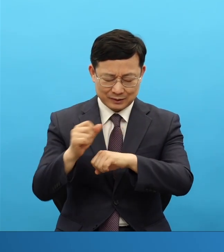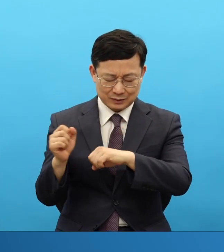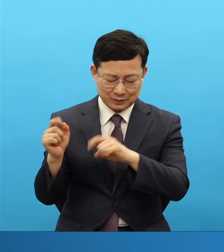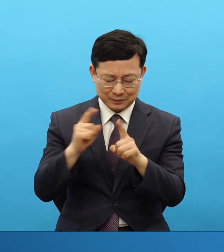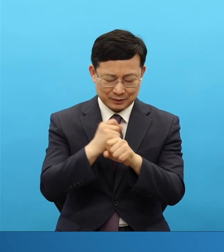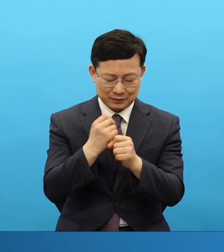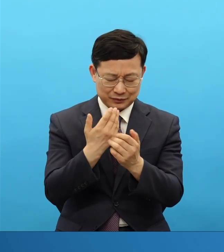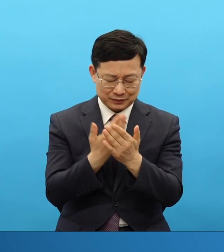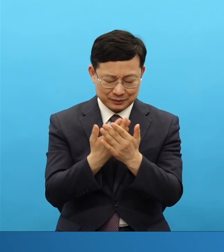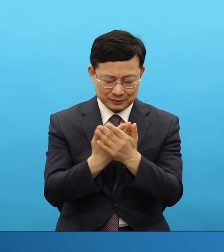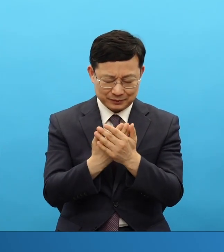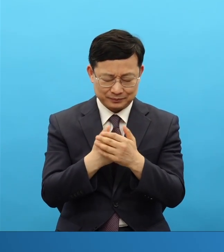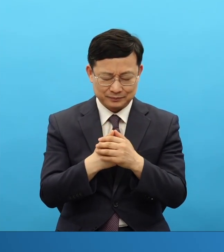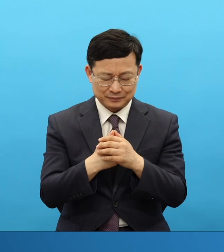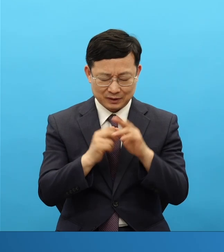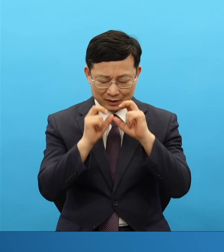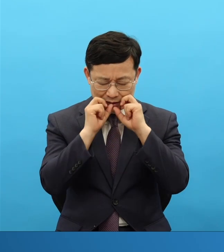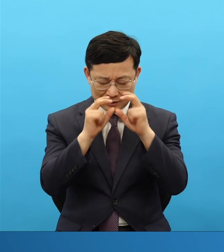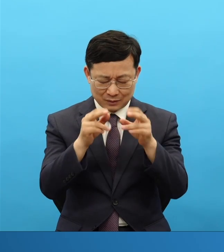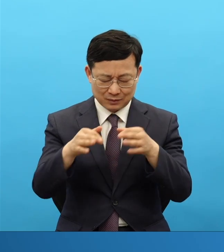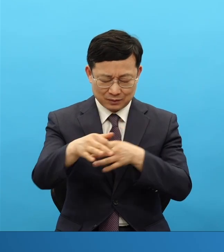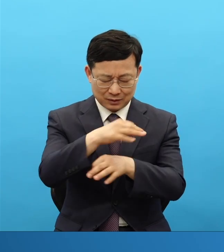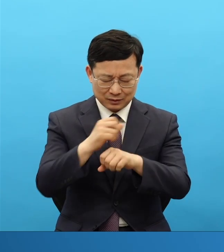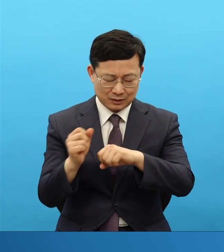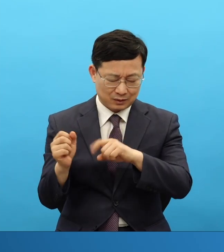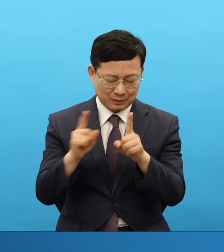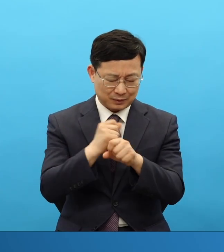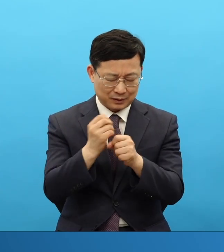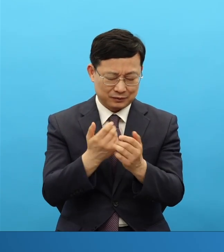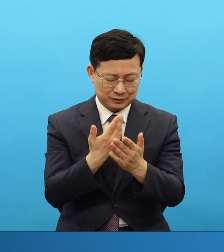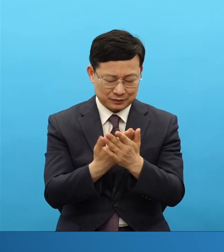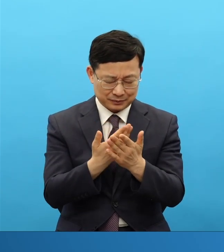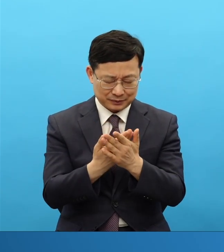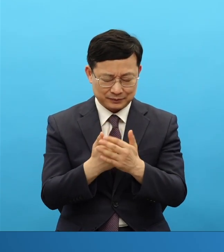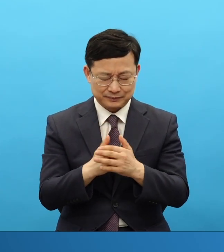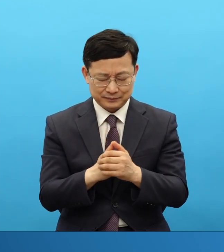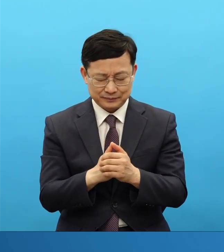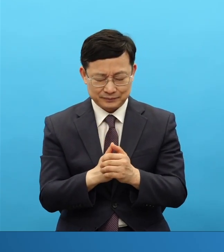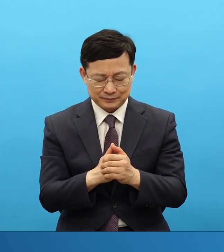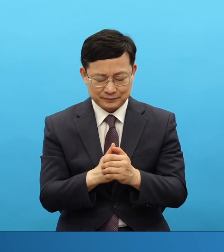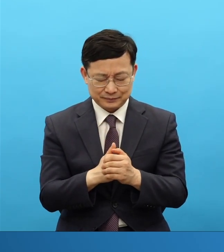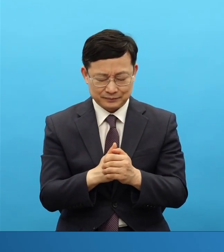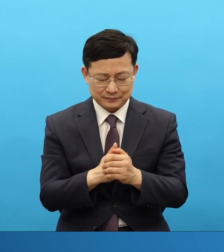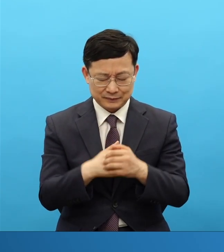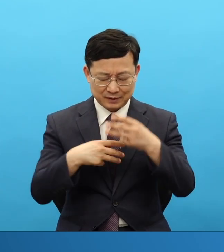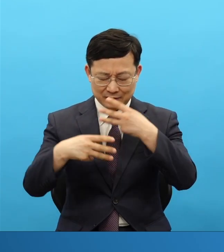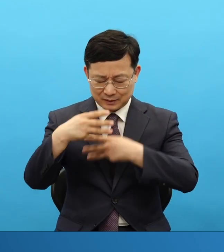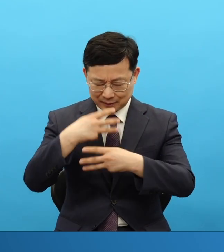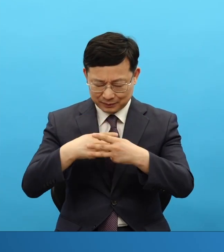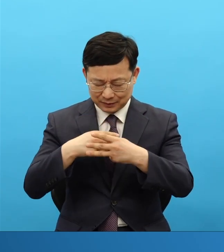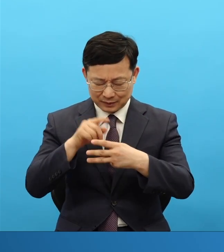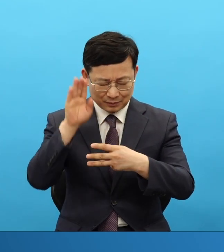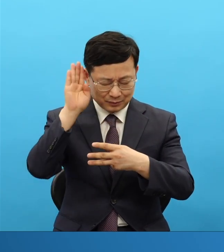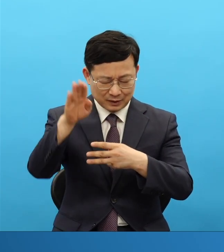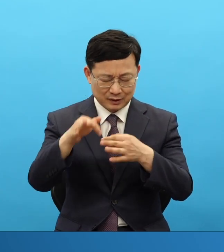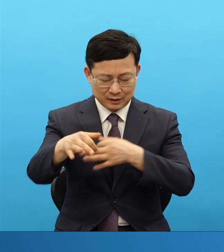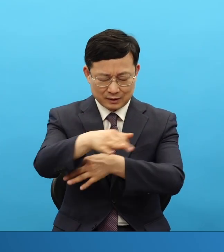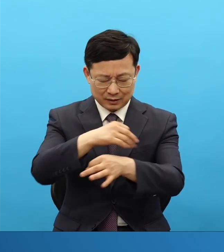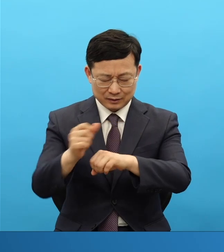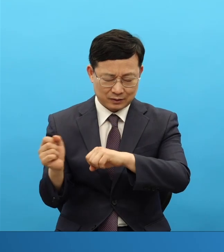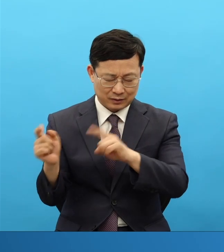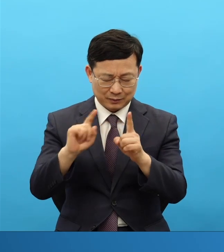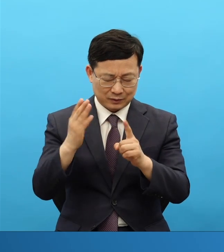be restored. 우리 선교 경제 회복되게 May our 하옵소서. missions offering will be restored. 렘넌트의 미래 경제가